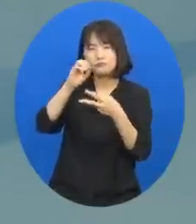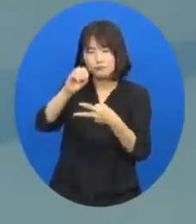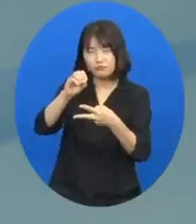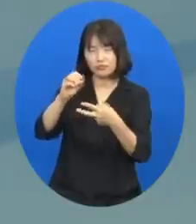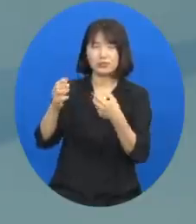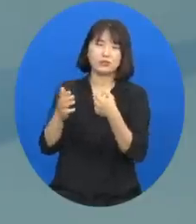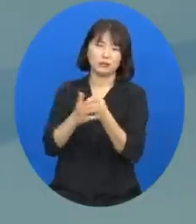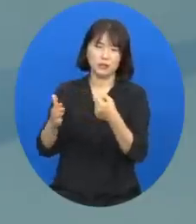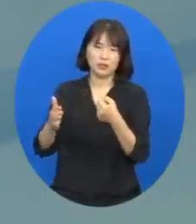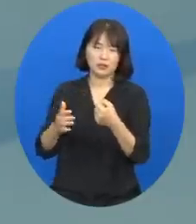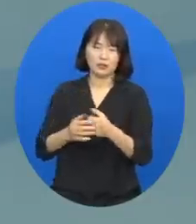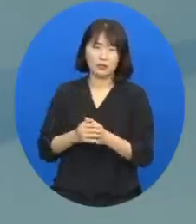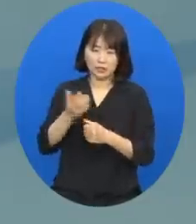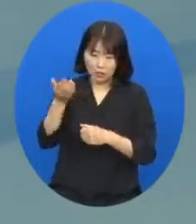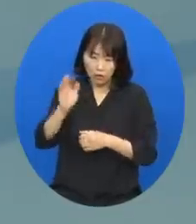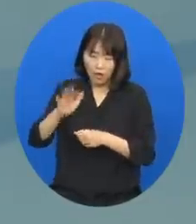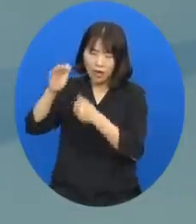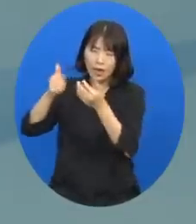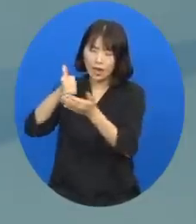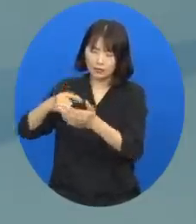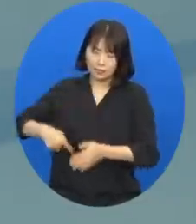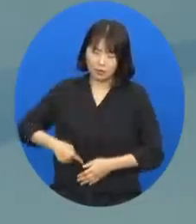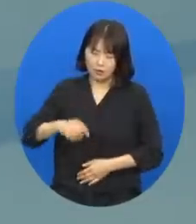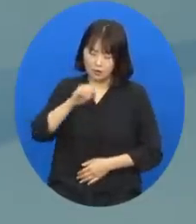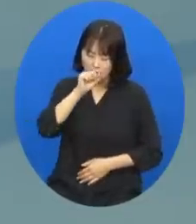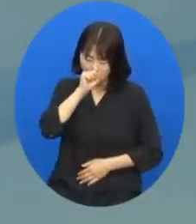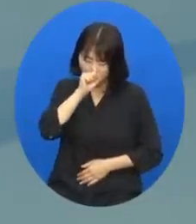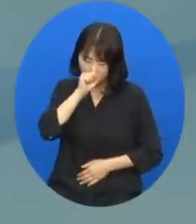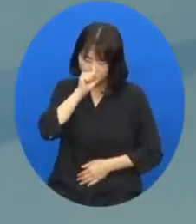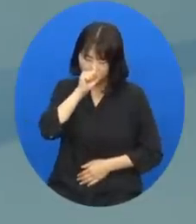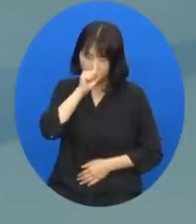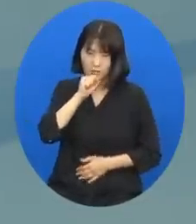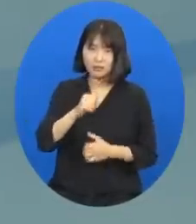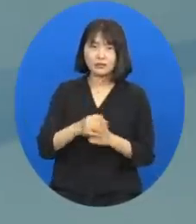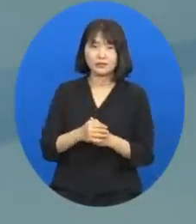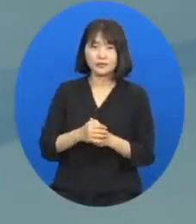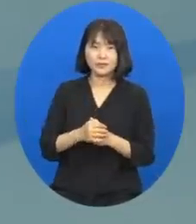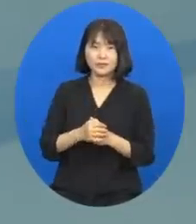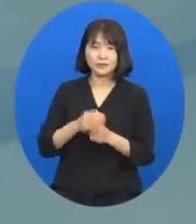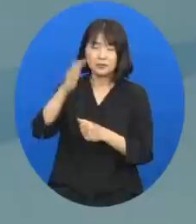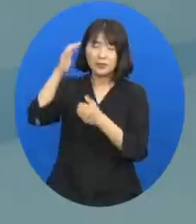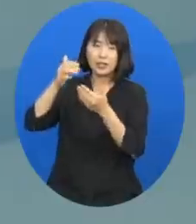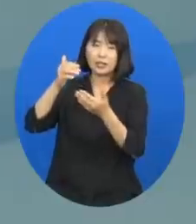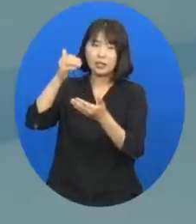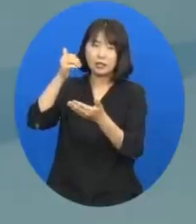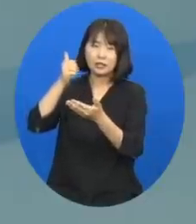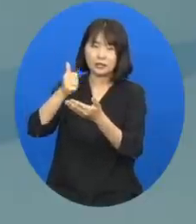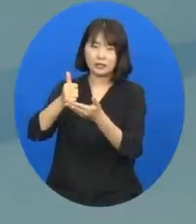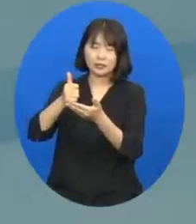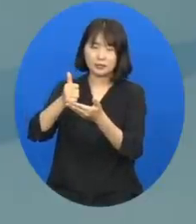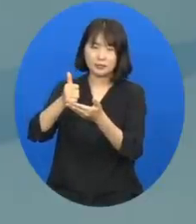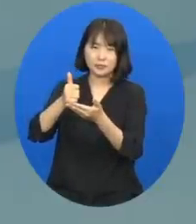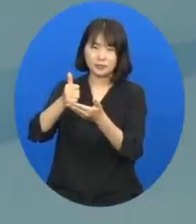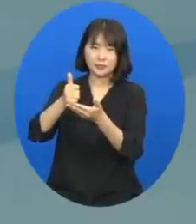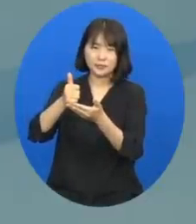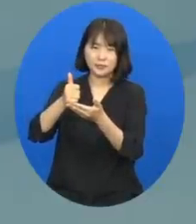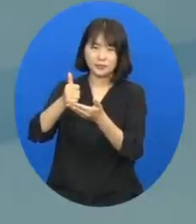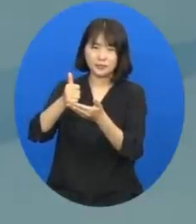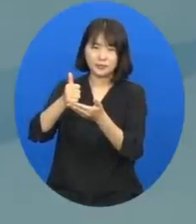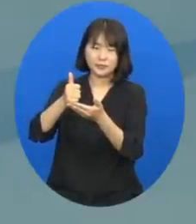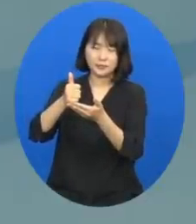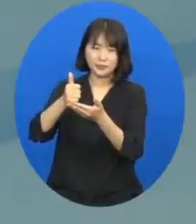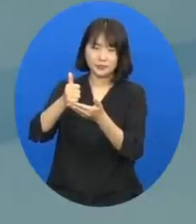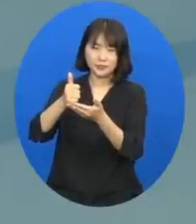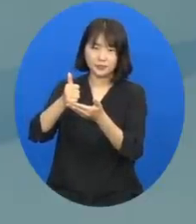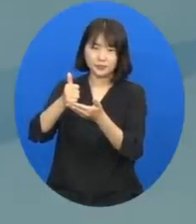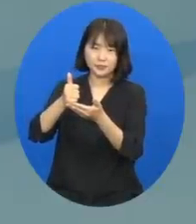선하신 분이시고 그분의 선하심과 인자하심을 은 다음이 없다 누가 가져간다고 해서 내 것이 없어진 것이 아니야 그